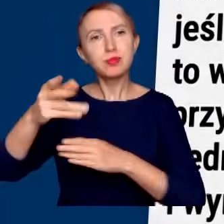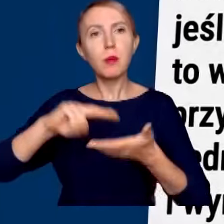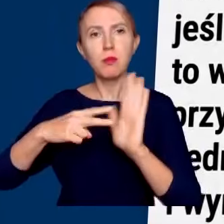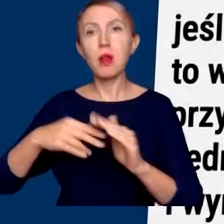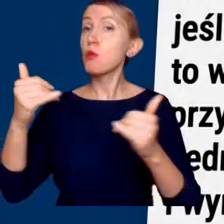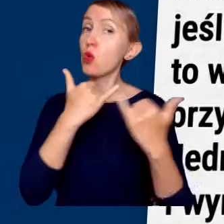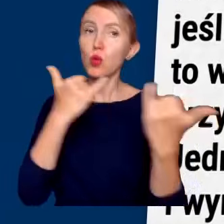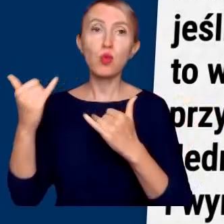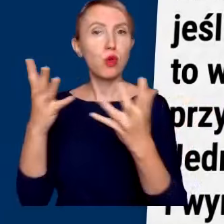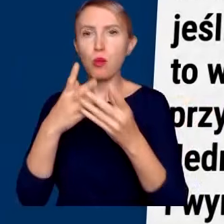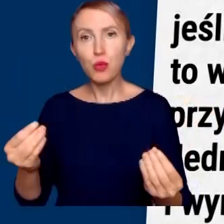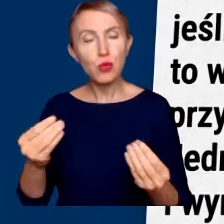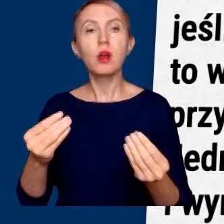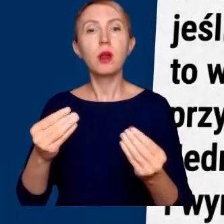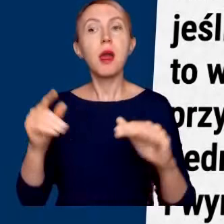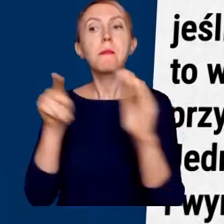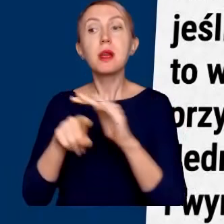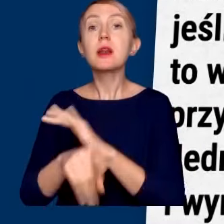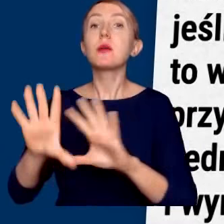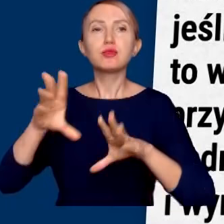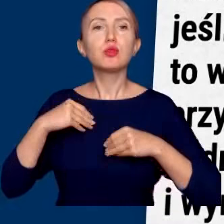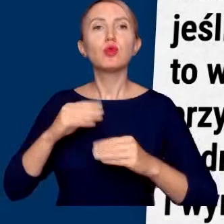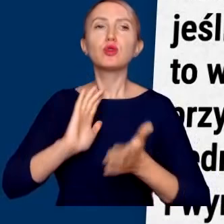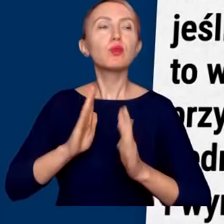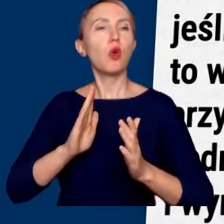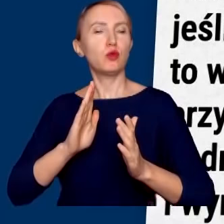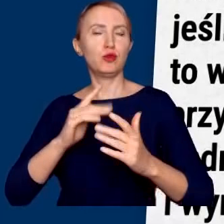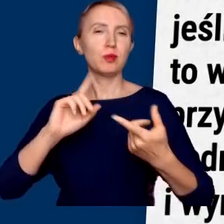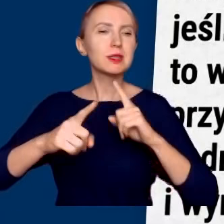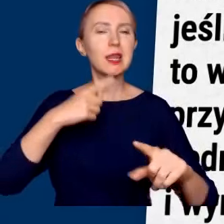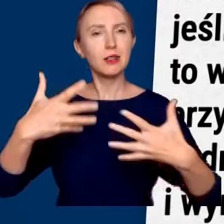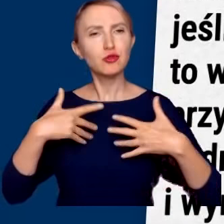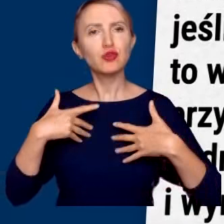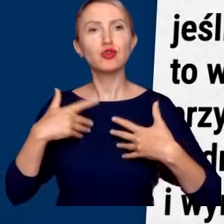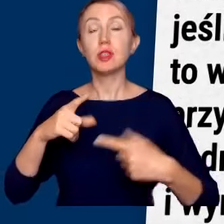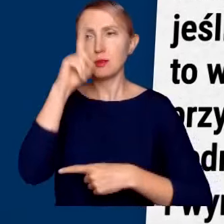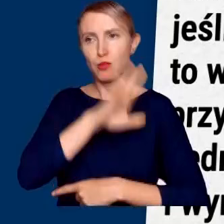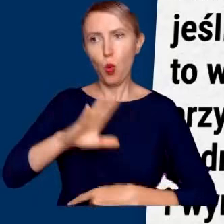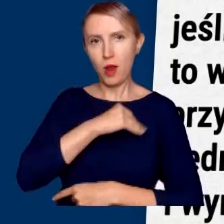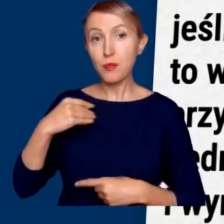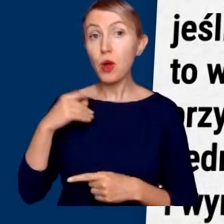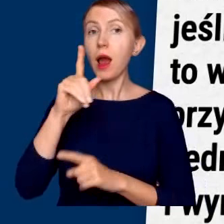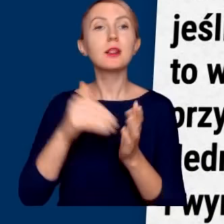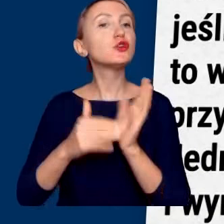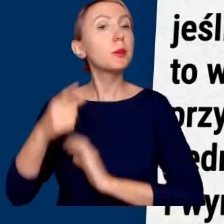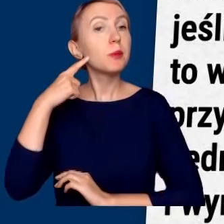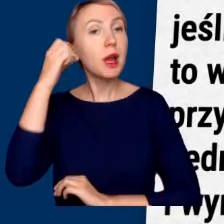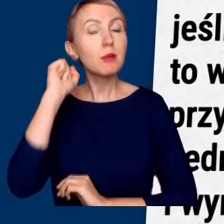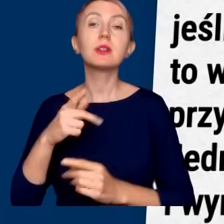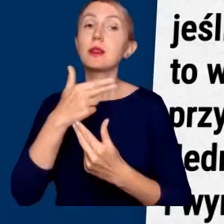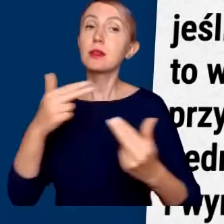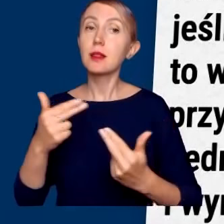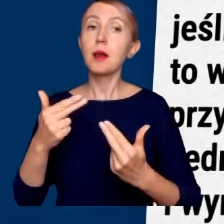mogą zanikać, gdy migranci przyjmują model życia i rodziny społeczeństwa przyjmującego. Jednak należy pamiętać, że zagadnienie to